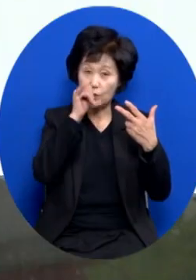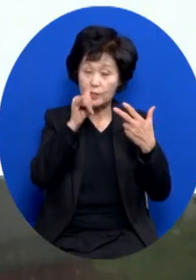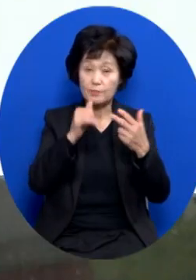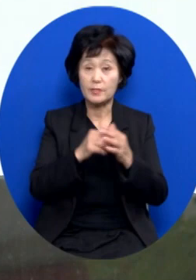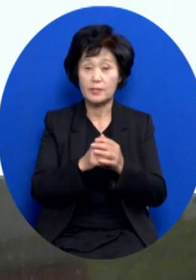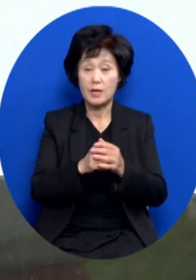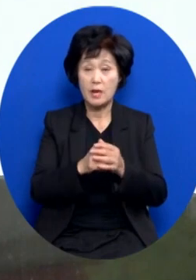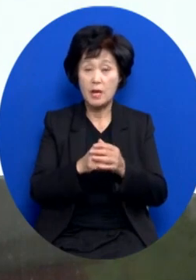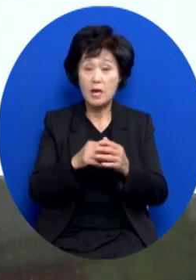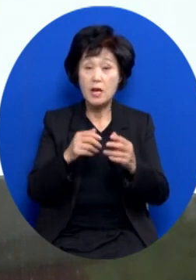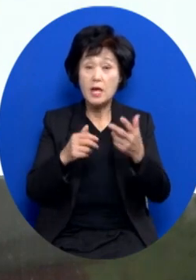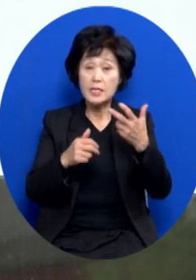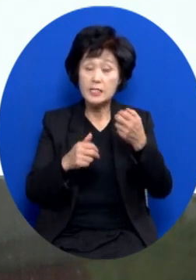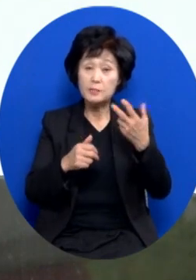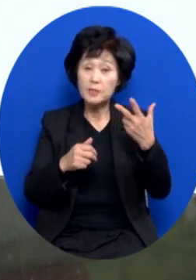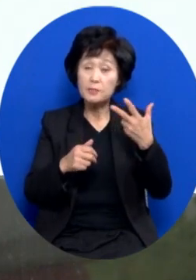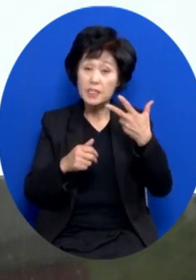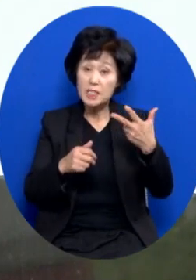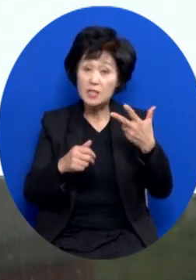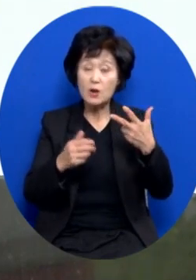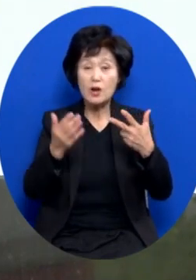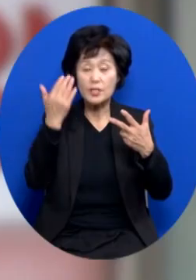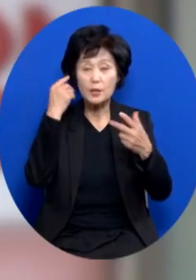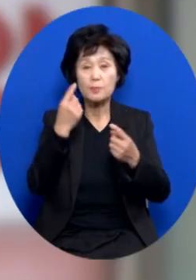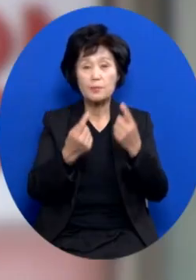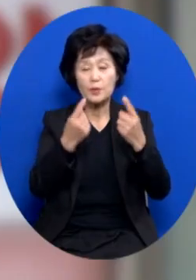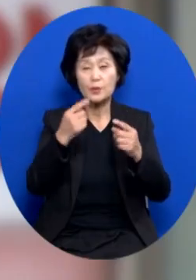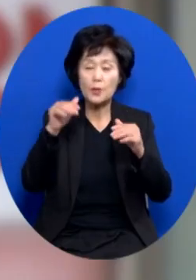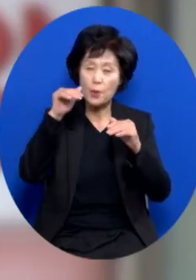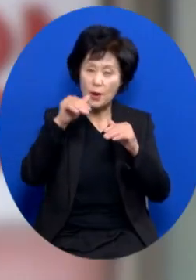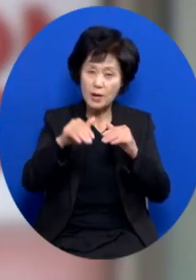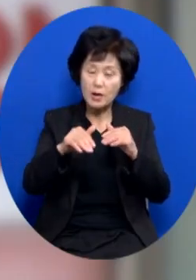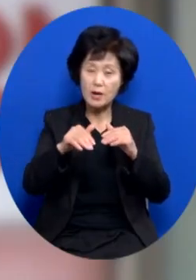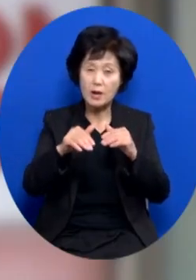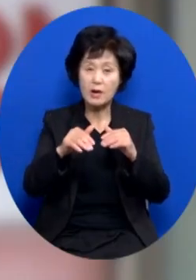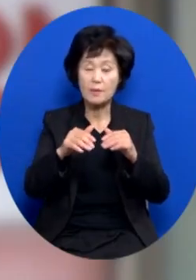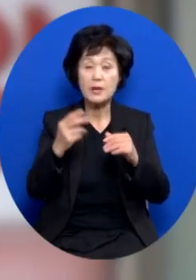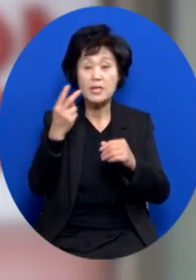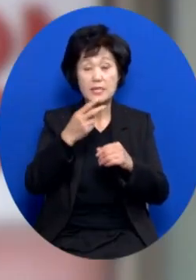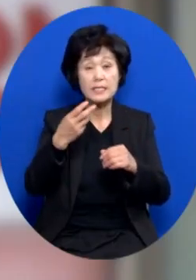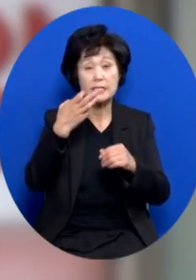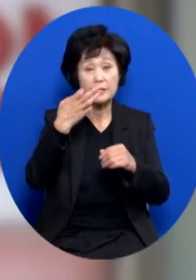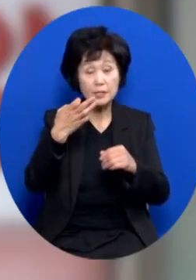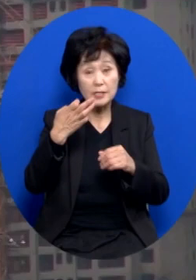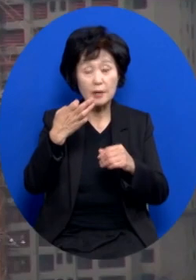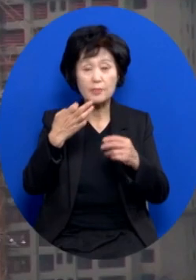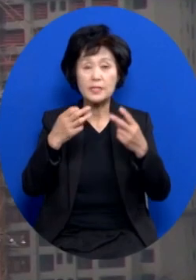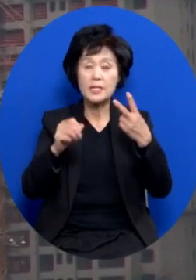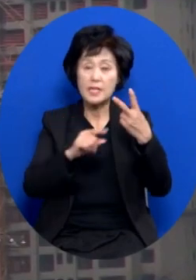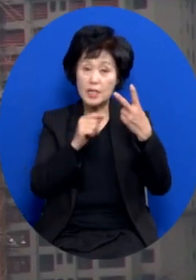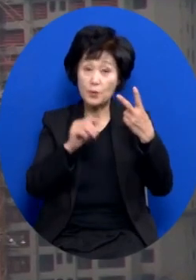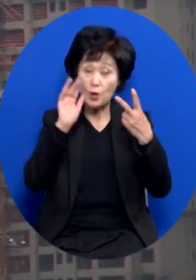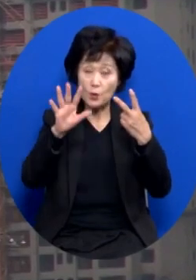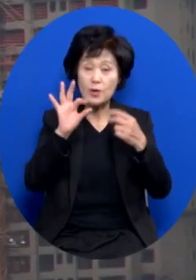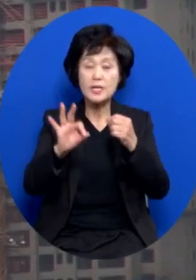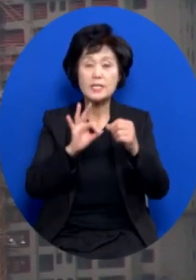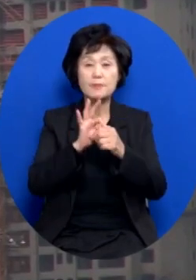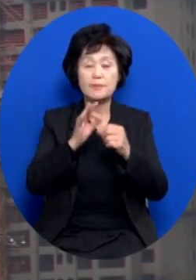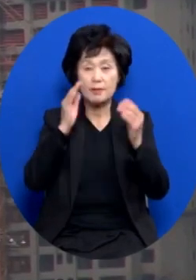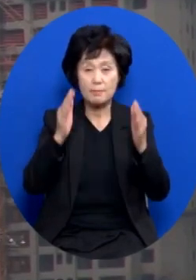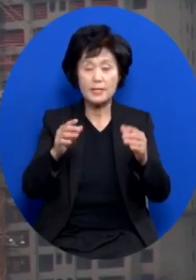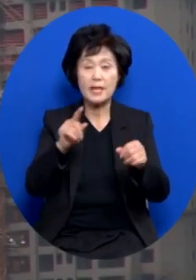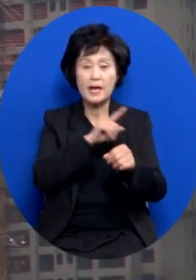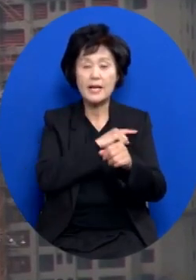지수는 70.7로 전주보다 2% 넘게 하락하면서 2013년 2월 이후 약 10년 만에 가장 낮은